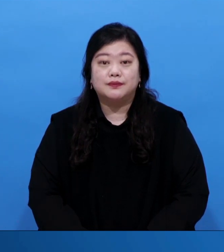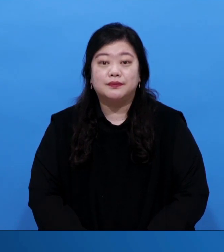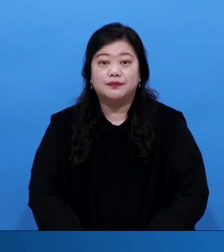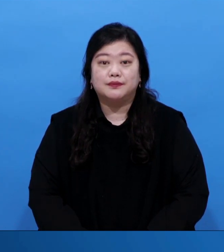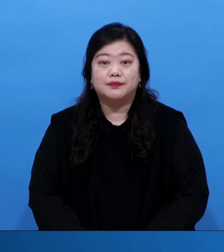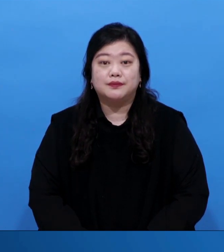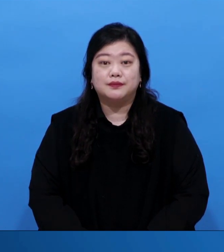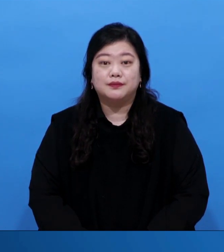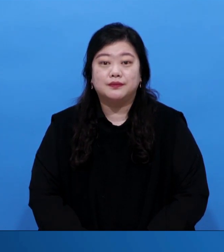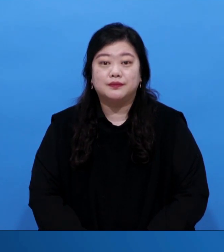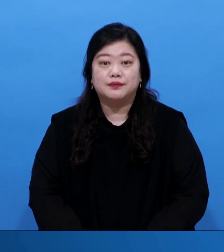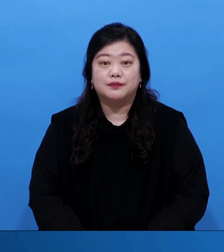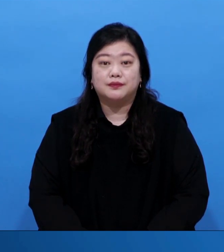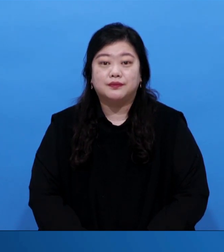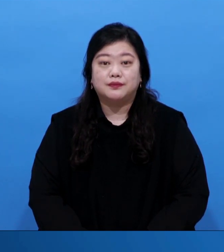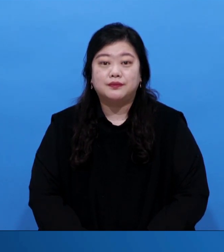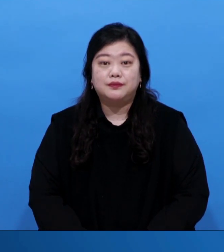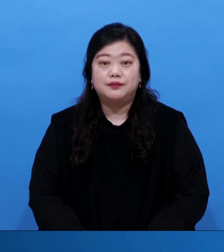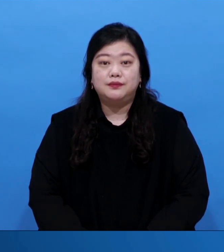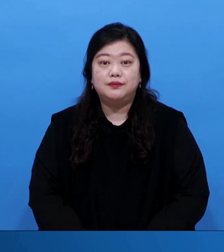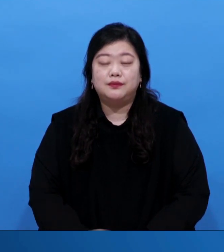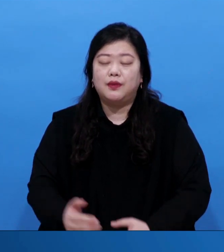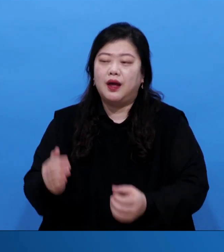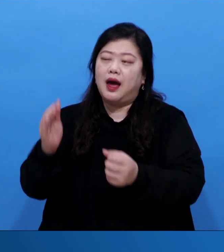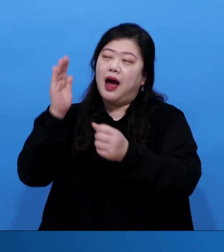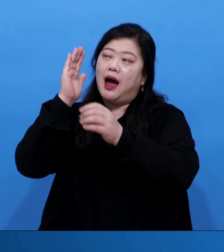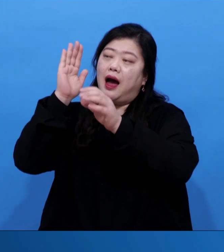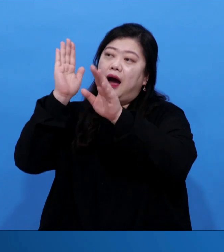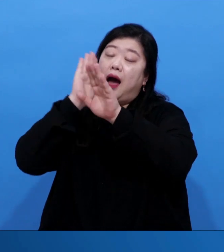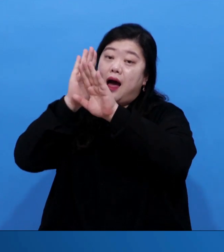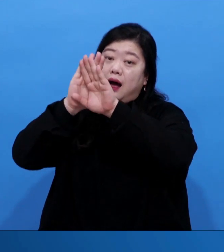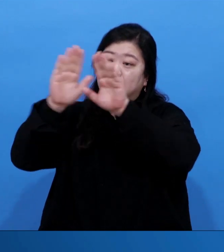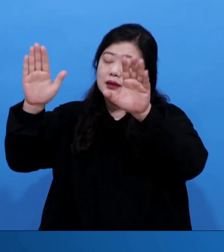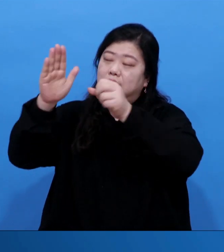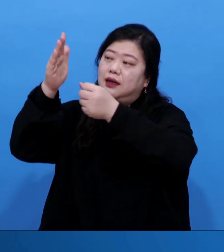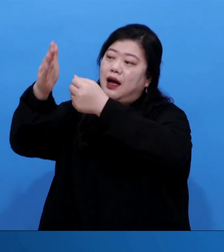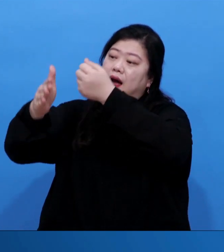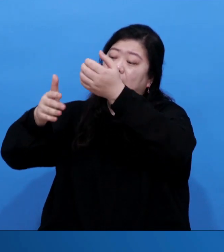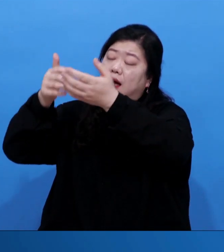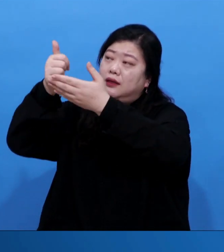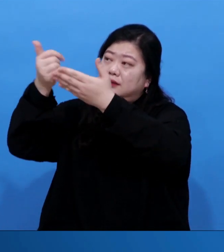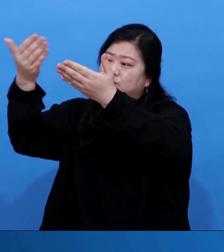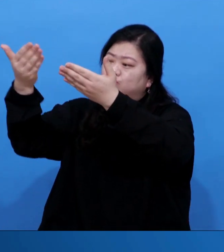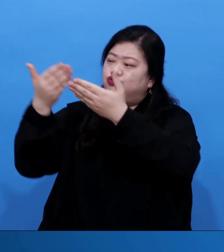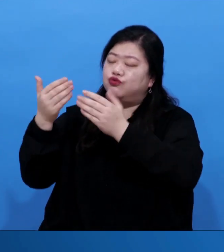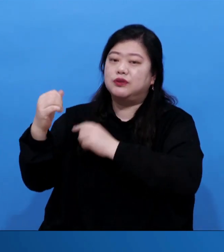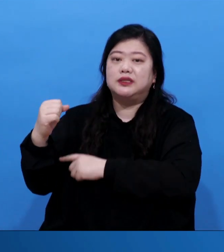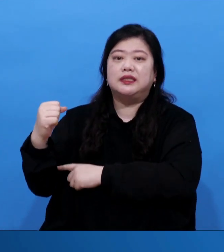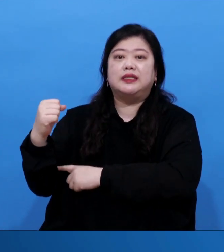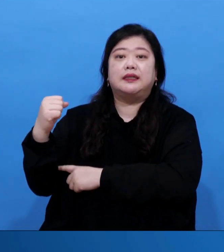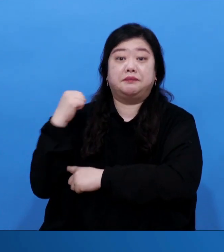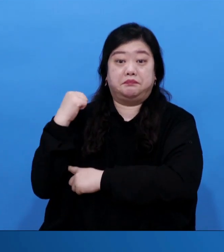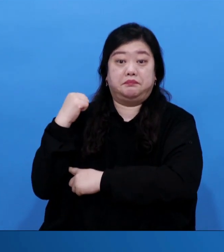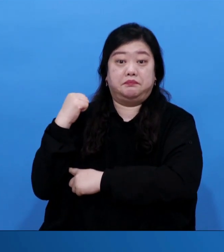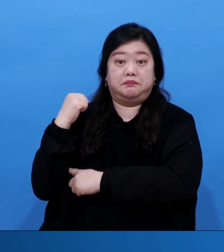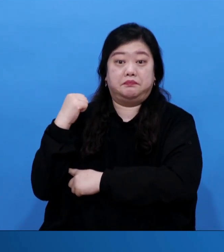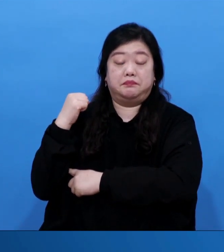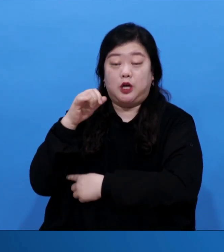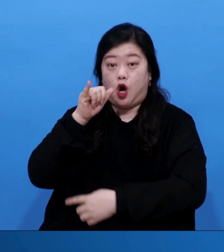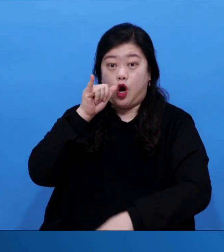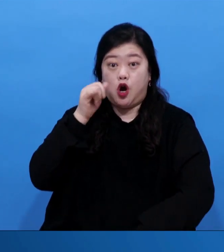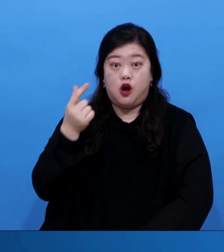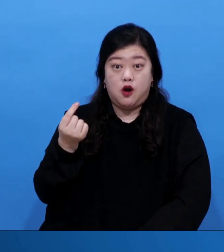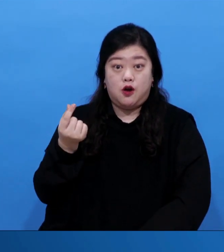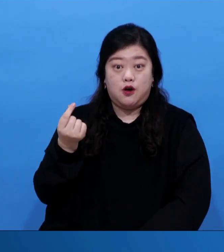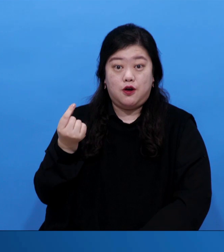이런 하늘에서 내리는 힘들이 있습니다. For all people, there is the power that comes from above.